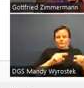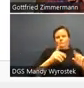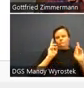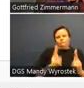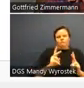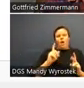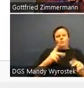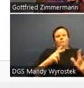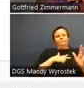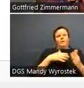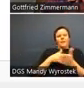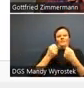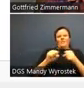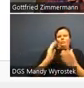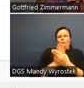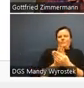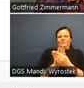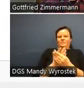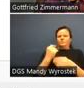sind zum Beispiel